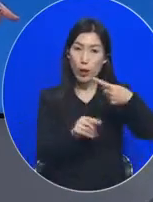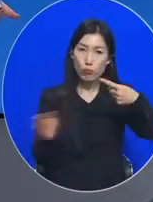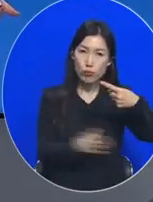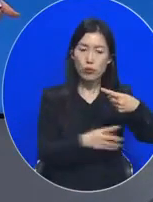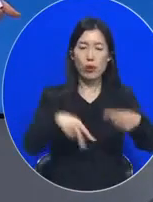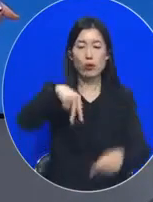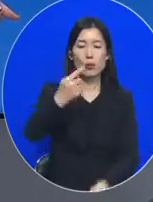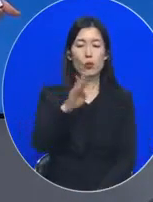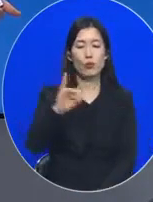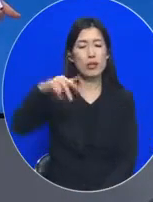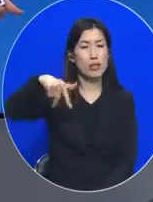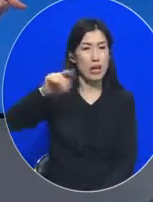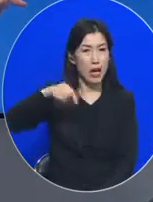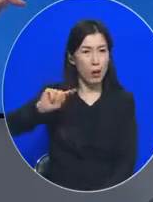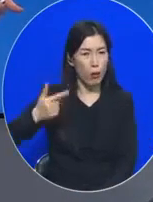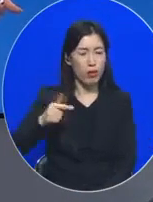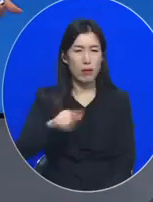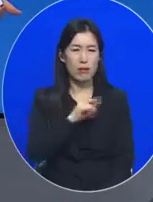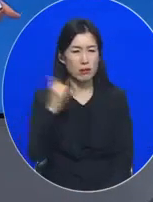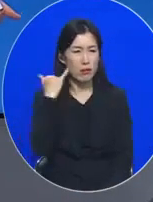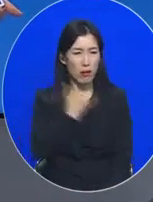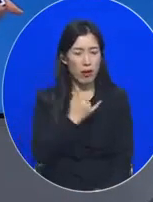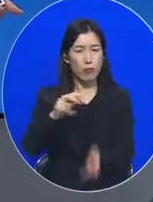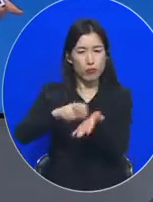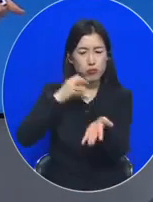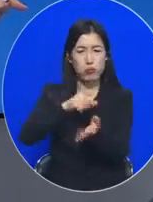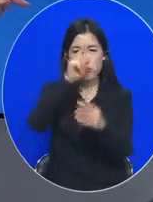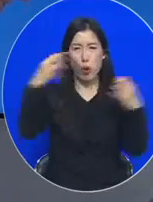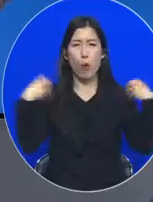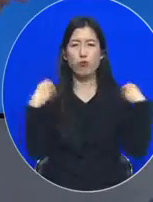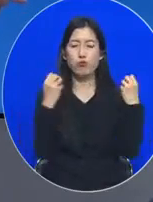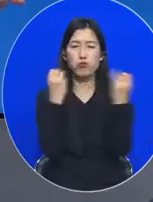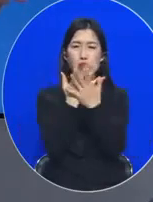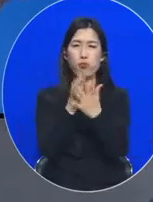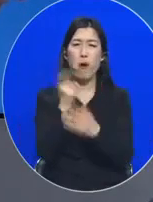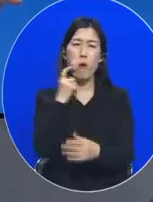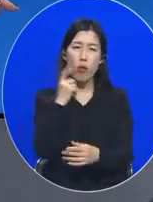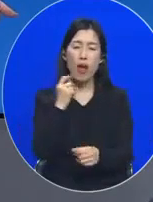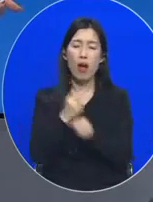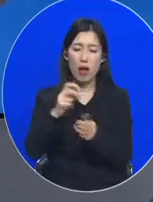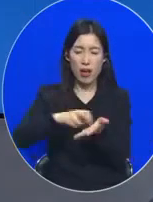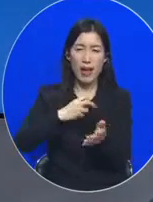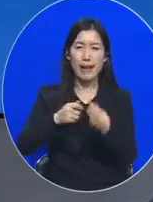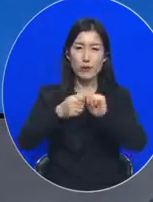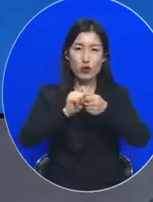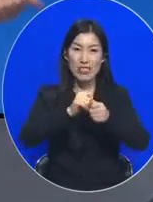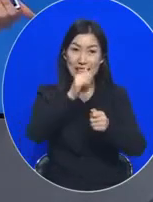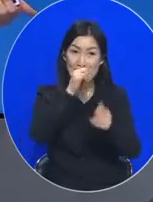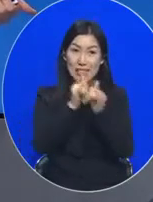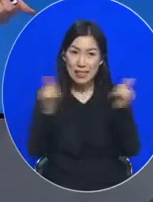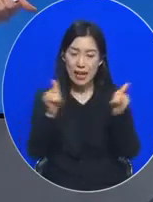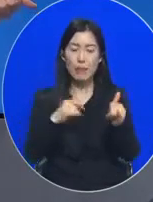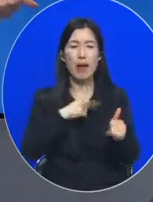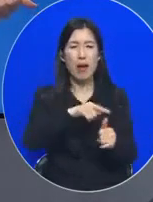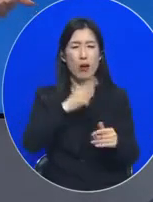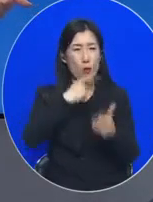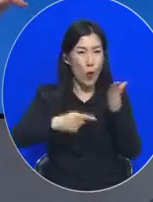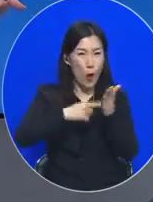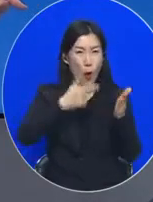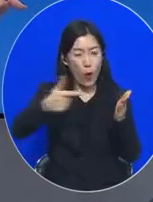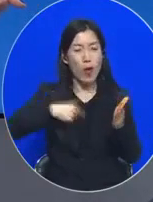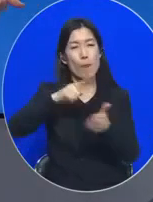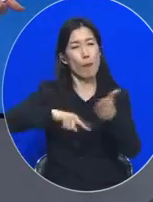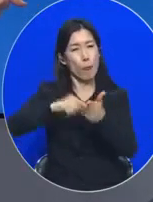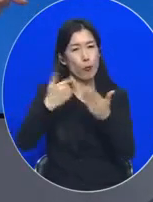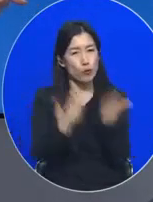소비자원 등 정부기관을 사칭한 일당에 주식 리딩방 이용 경험이 있는 소비자에게 보상을 안내하는 문자를